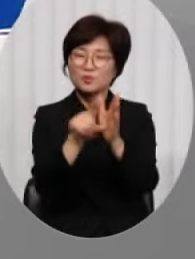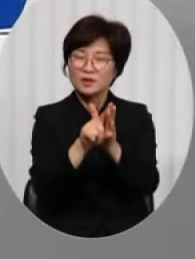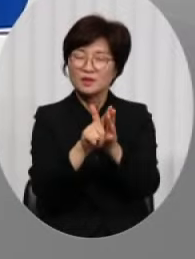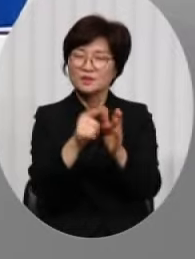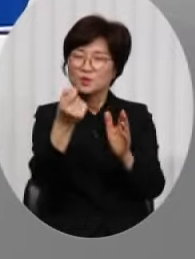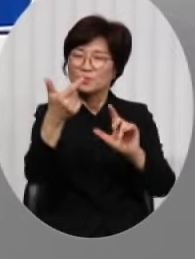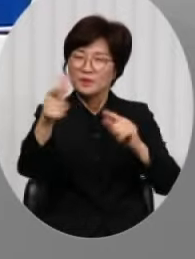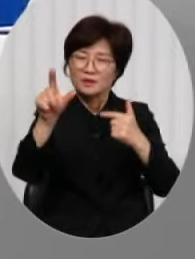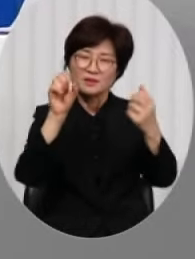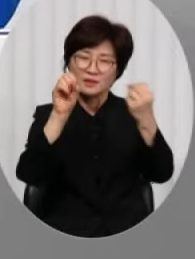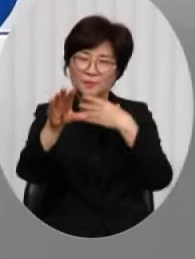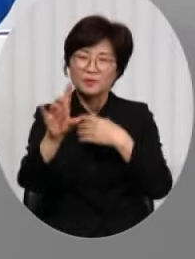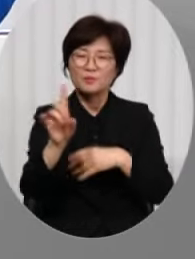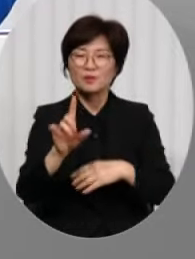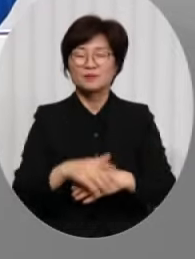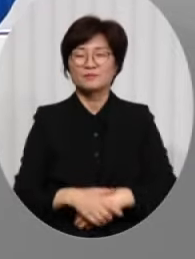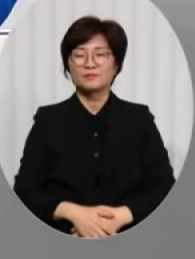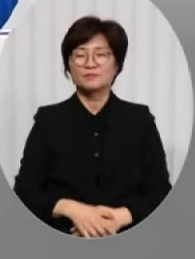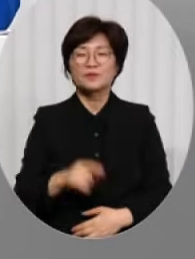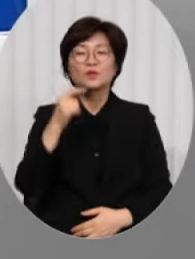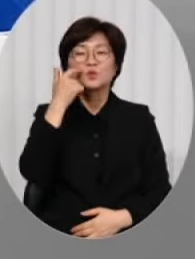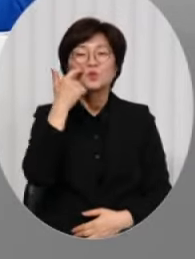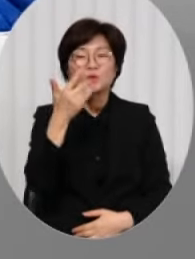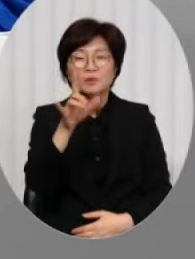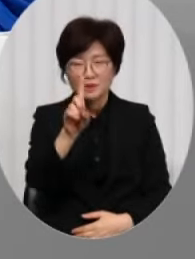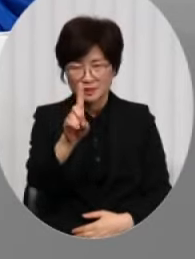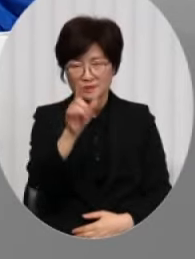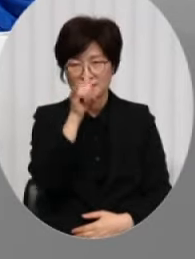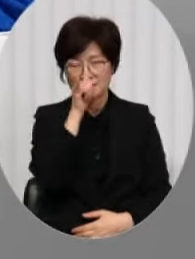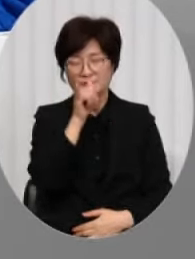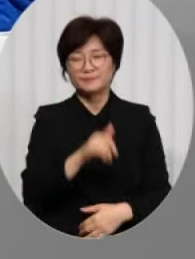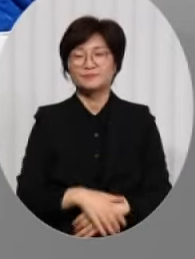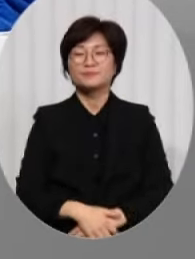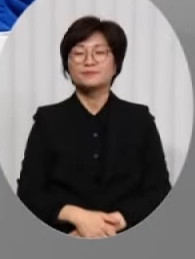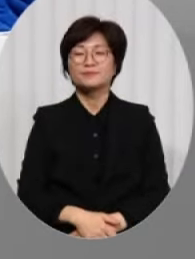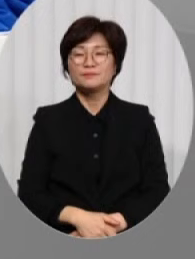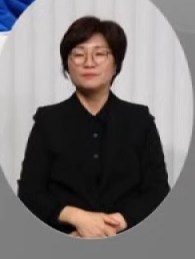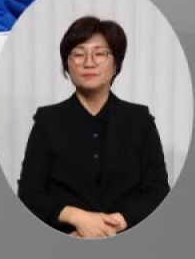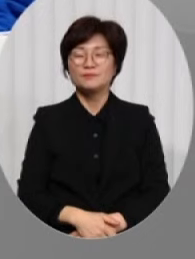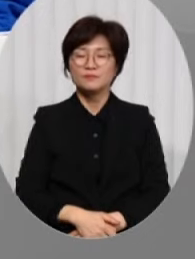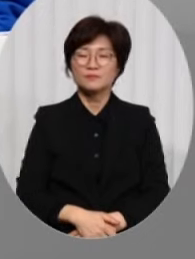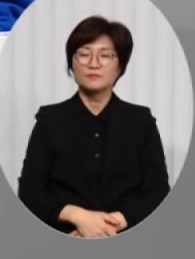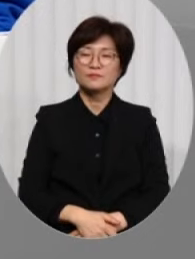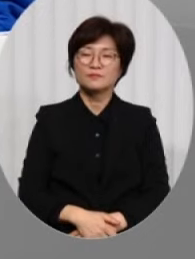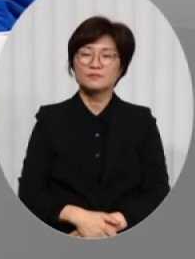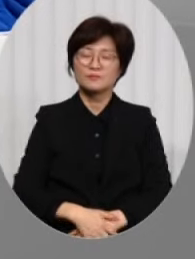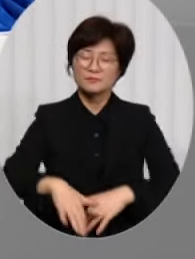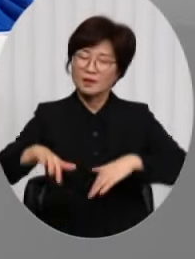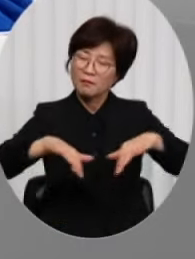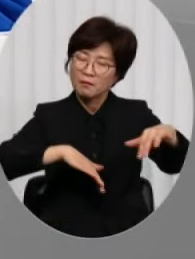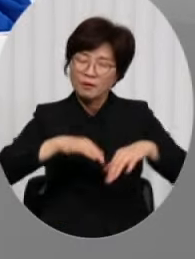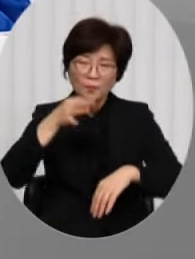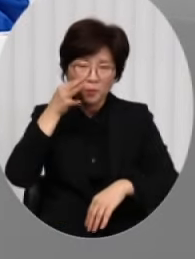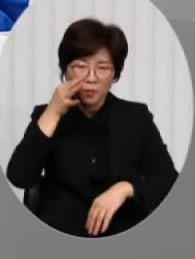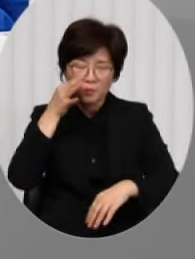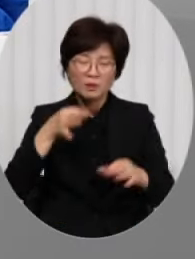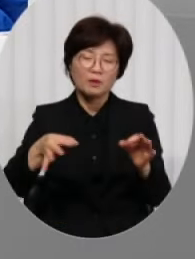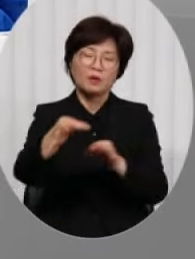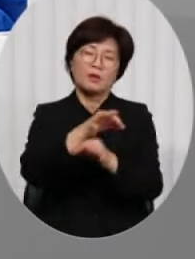엉뚱한 답변을 하신 근데 다시 거고요. 또 말씀드리면 하나만 좀 여쭤보겠습니다. 예. 아, 지금 다녀보면 진짜 경제 너무 어렵지